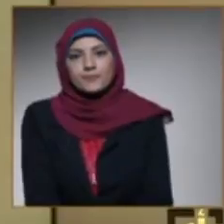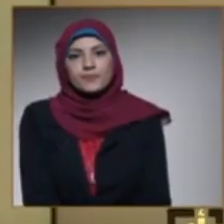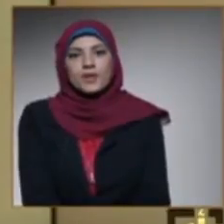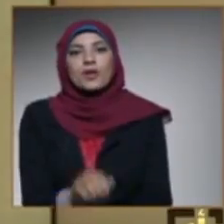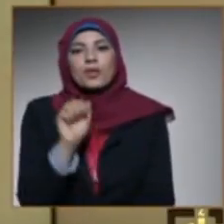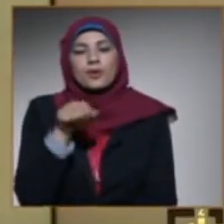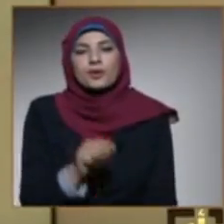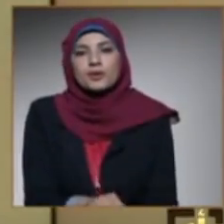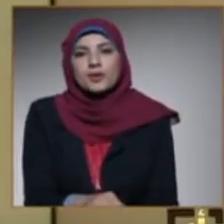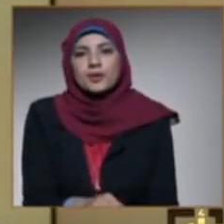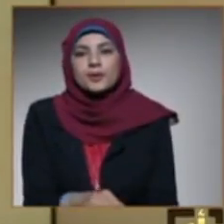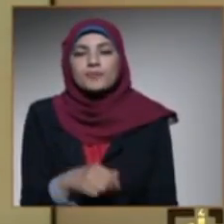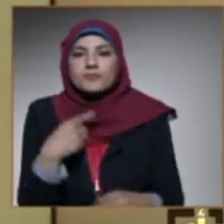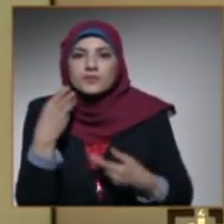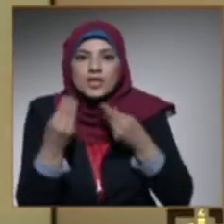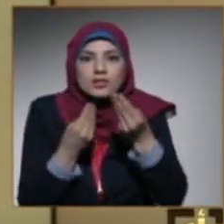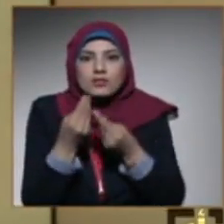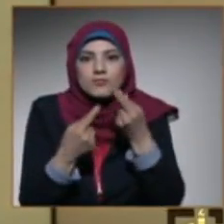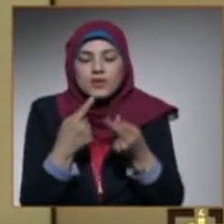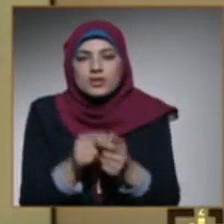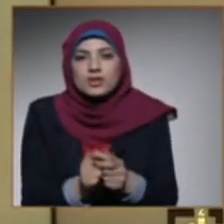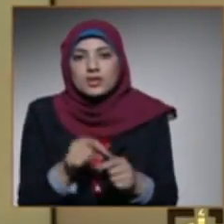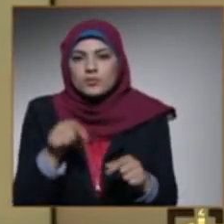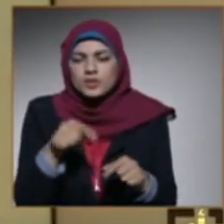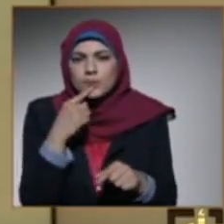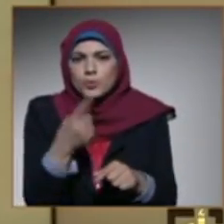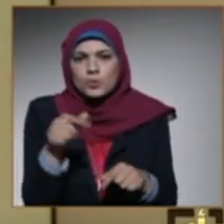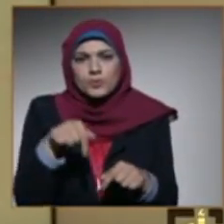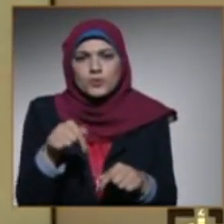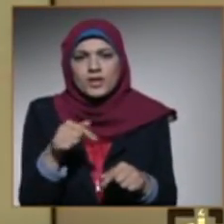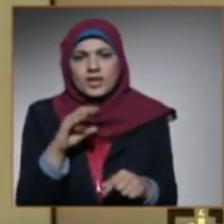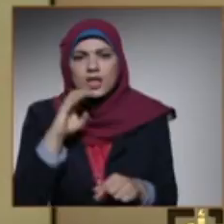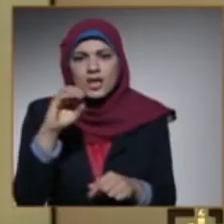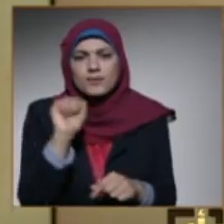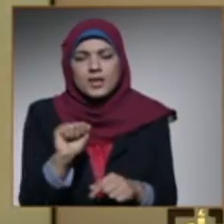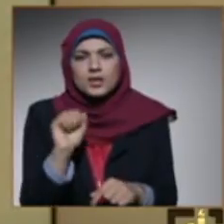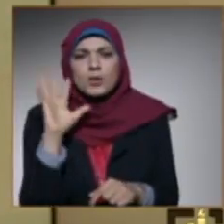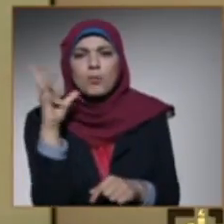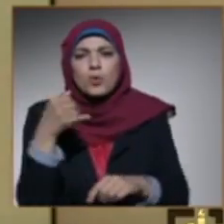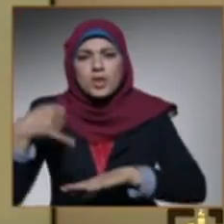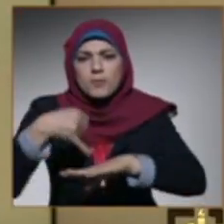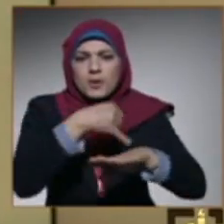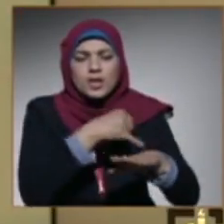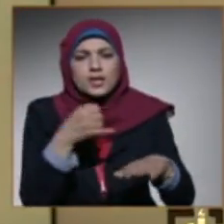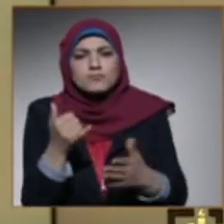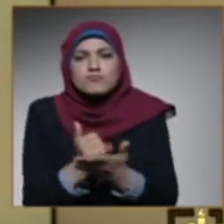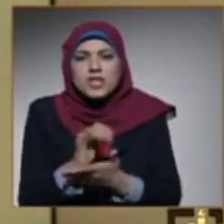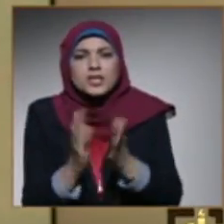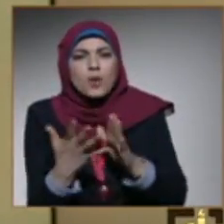طيب تمام أستاذة قمر، حضرتك كنت بتقولي من شوية في إجابة حضرتك أنه معظم الأماكن دي الجامعات أو المدارس أو غيرها